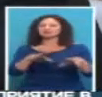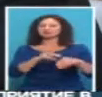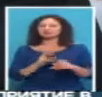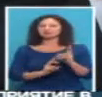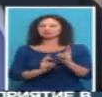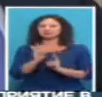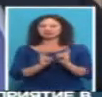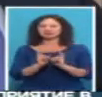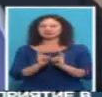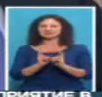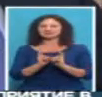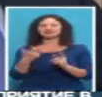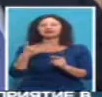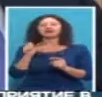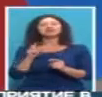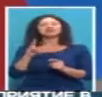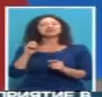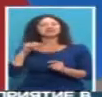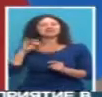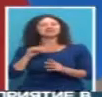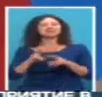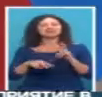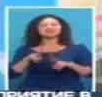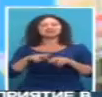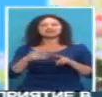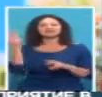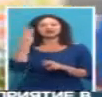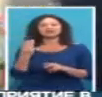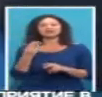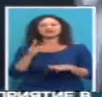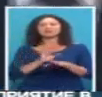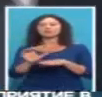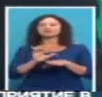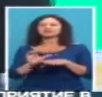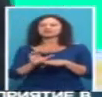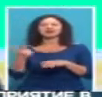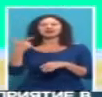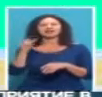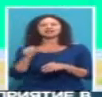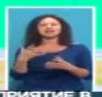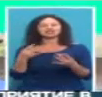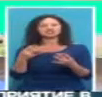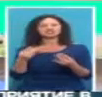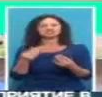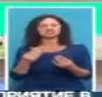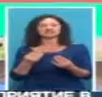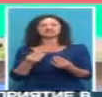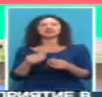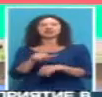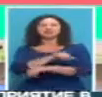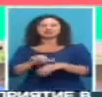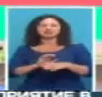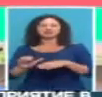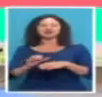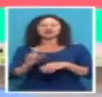предприятие в нефтегазовой отрасли. Рассматривается также строительство в Актау завода по производству сжиженного газа для дальнейшего экспорта